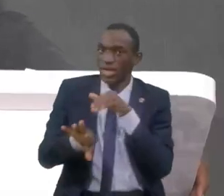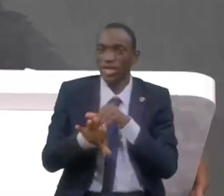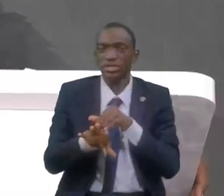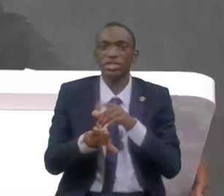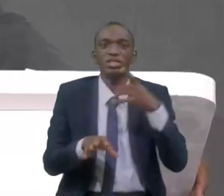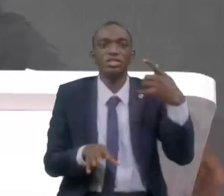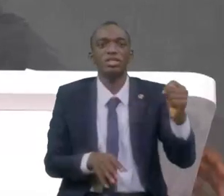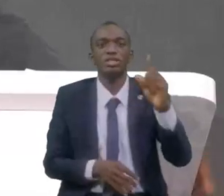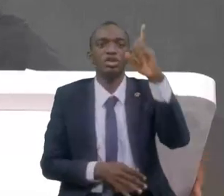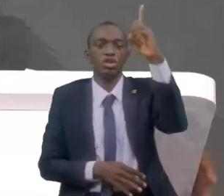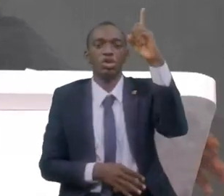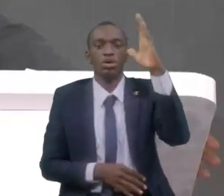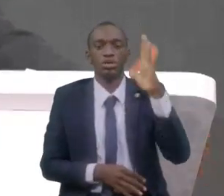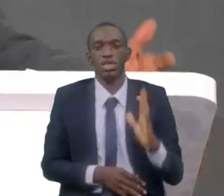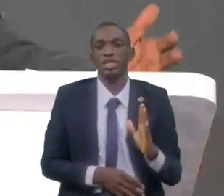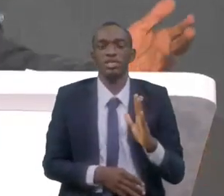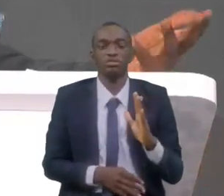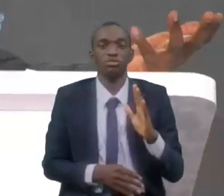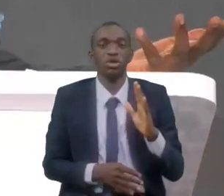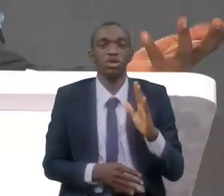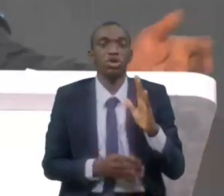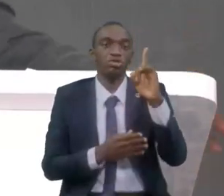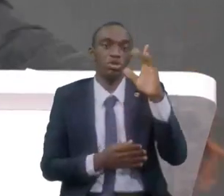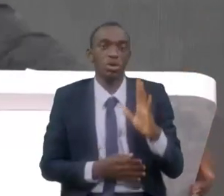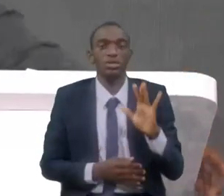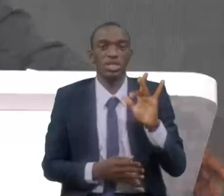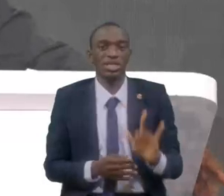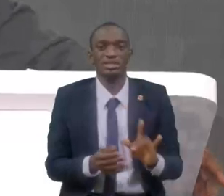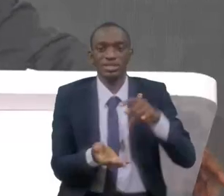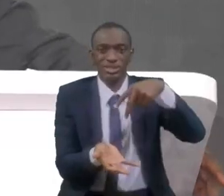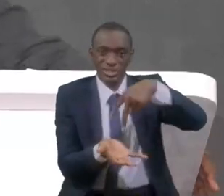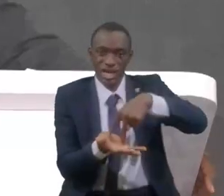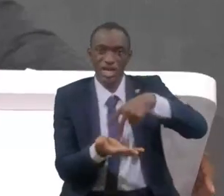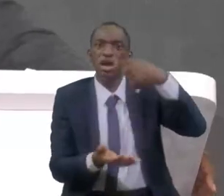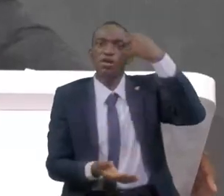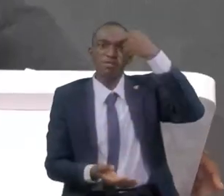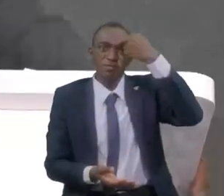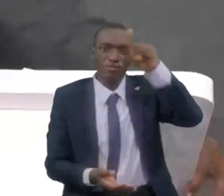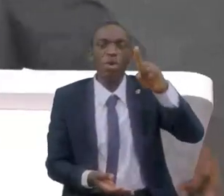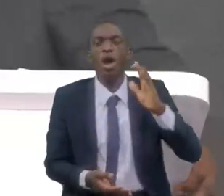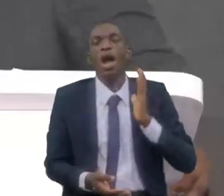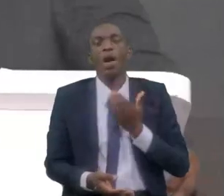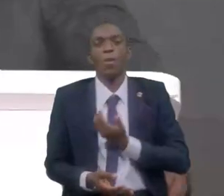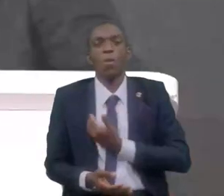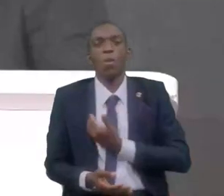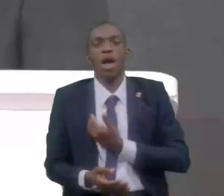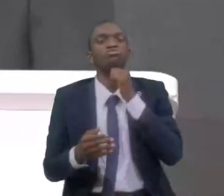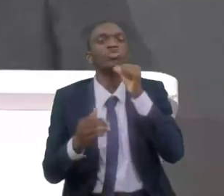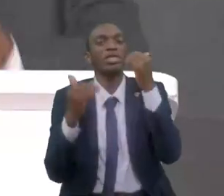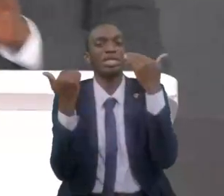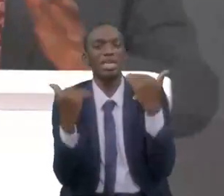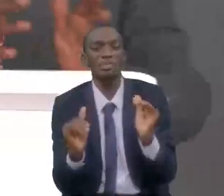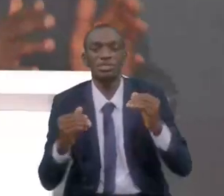La position pieuse pour notre santé illimitée ou bien-être